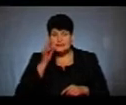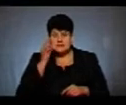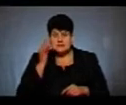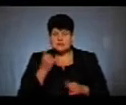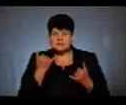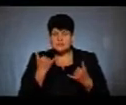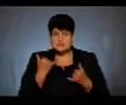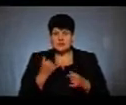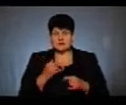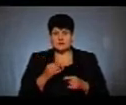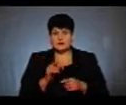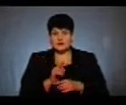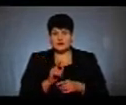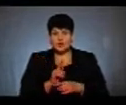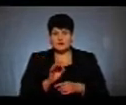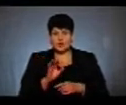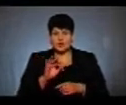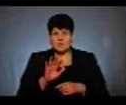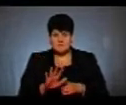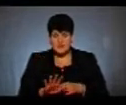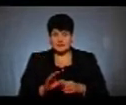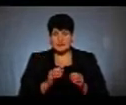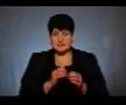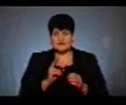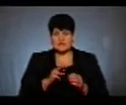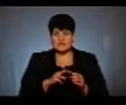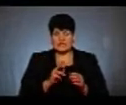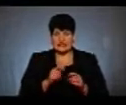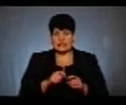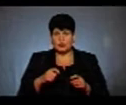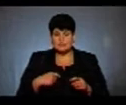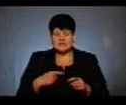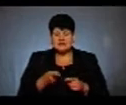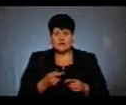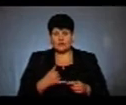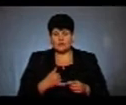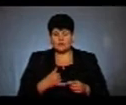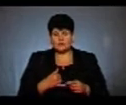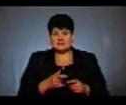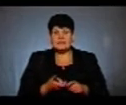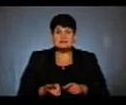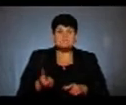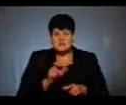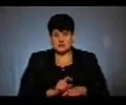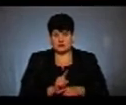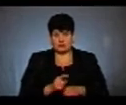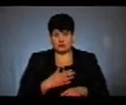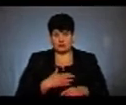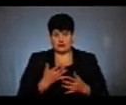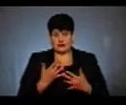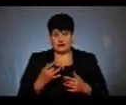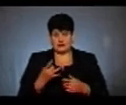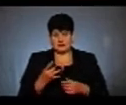лисиці при нормі 0,5-1,1 на 10 квадратних кілометрів, та щільність перевищує норму кілька разів, в 2-3